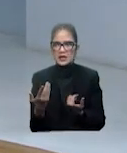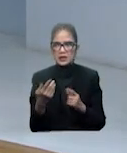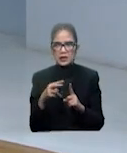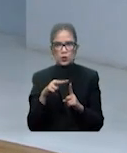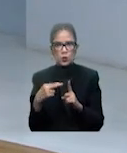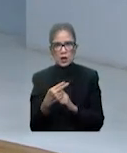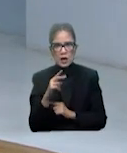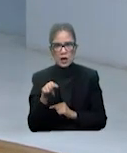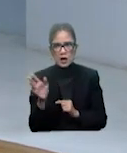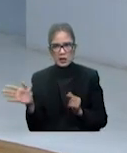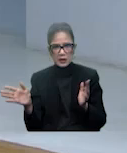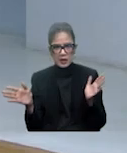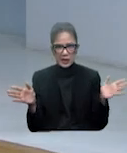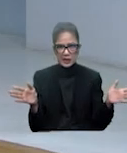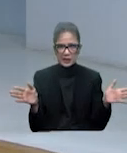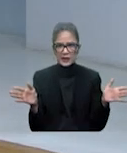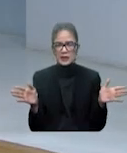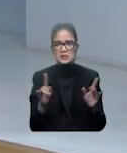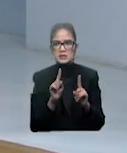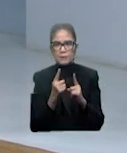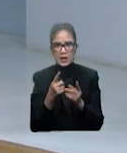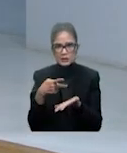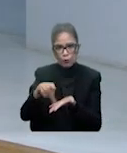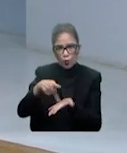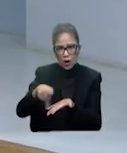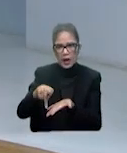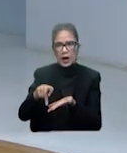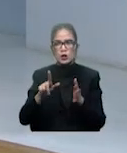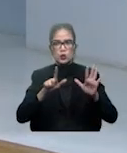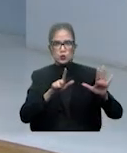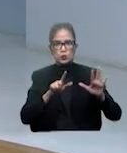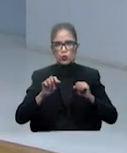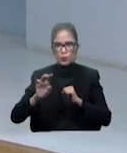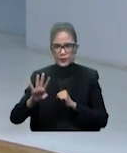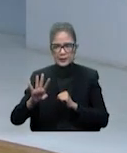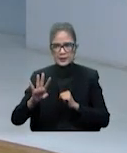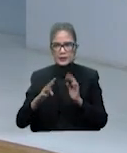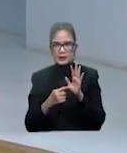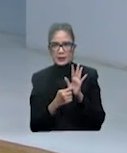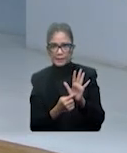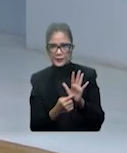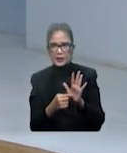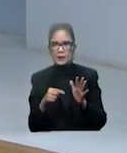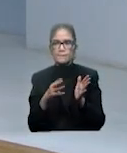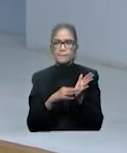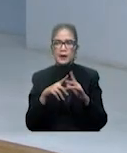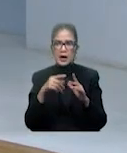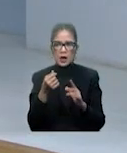dan Madan telah mencetak 11 gol dalam 74 penampilan. Sedangkan Maroun ini mampu mencatatkan 12 gol dari